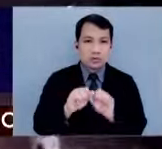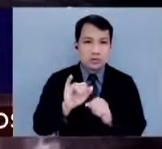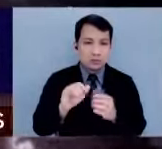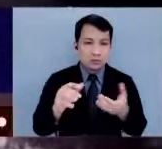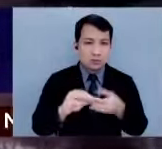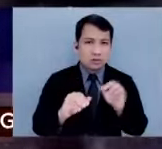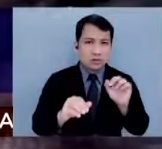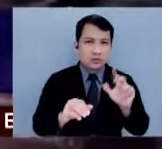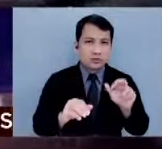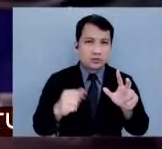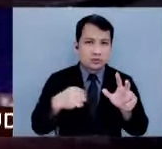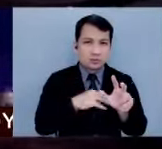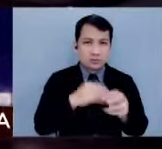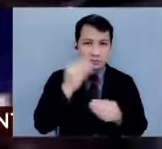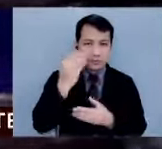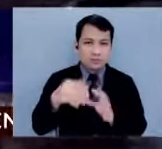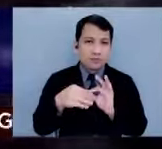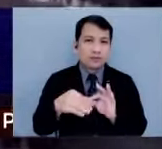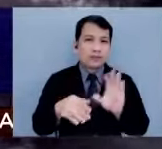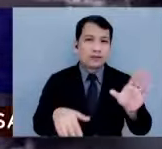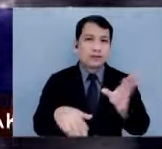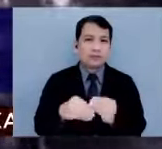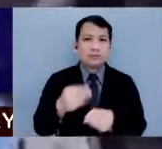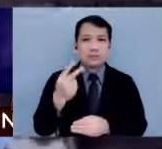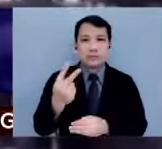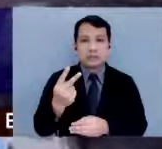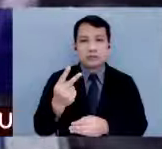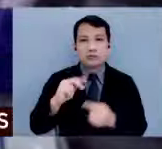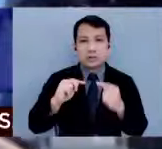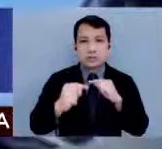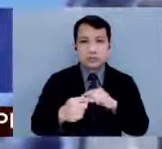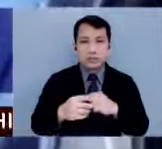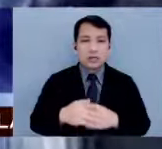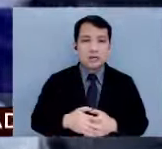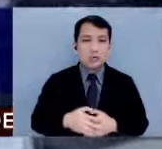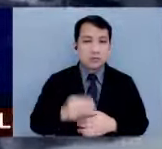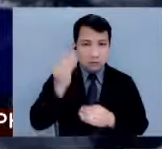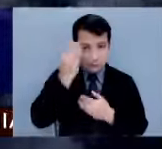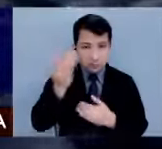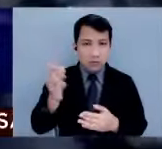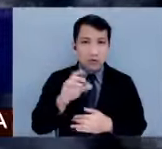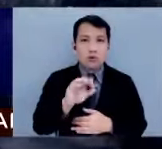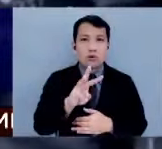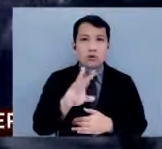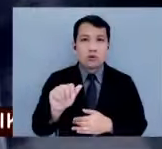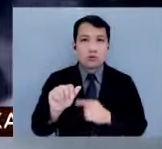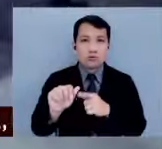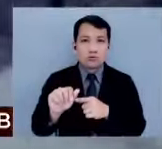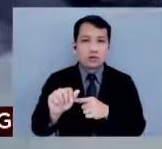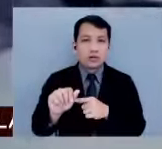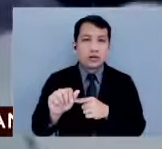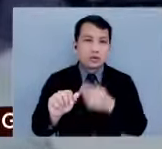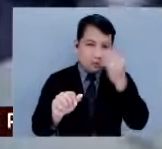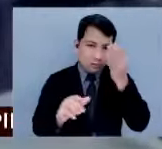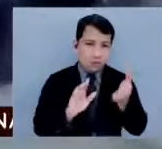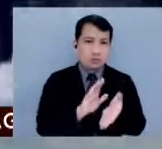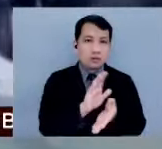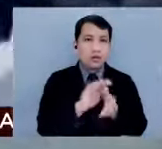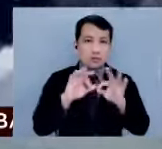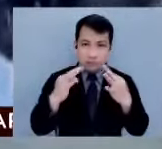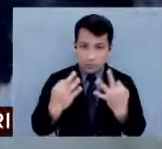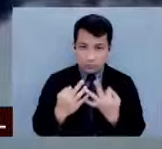sa pag-atake, kung saan dalawa ang lubhang sugatan. Nakausap na rin ang OWA o Overseas Workers Welfare Administration ang kaanak ng isa sa